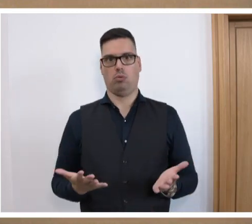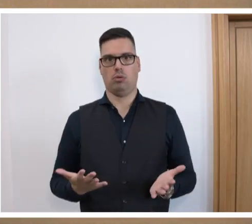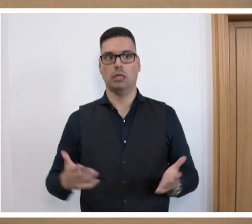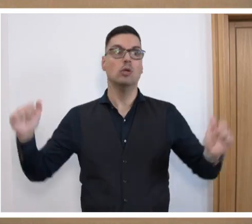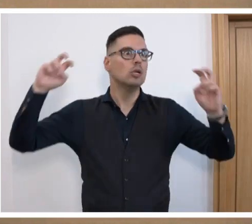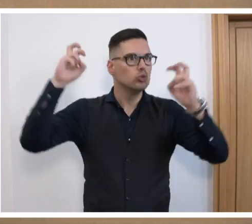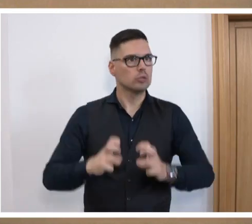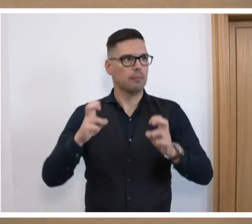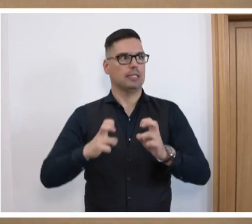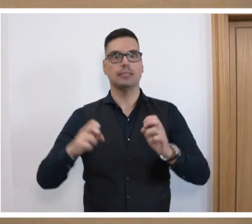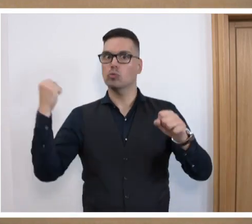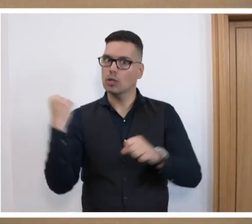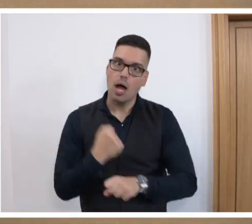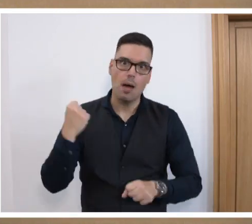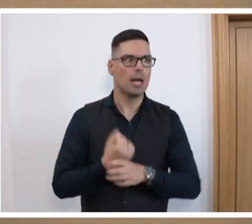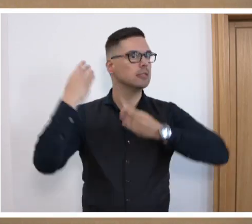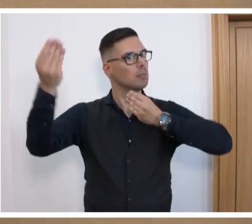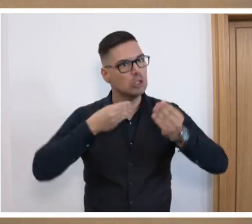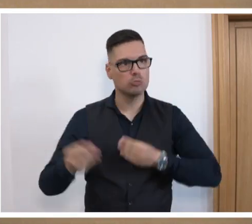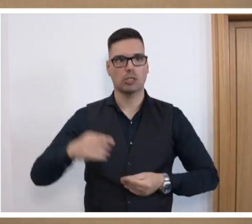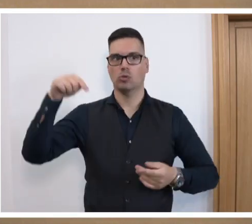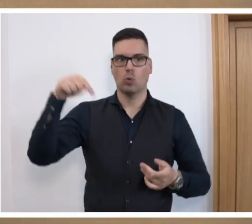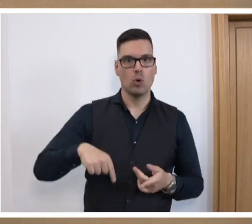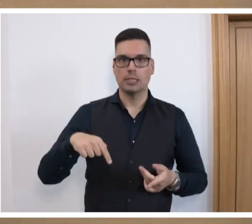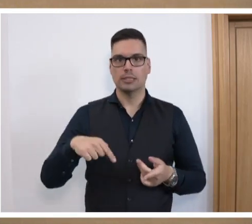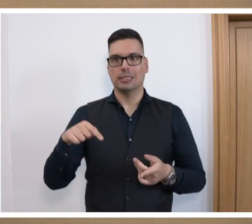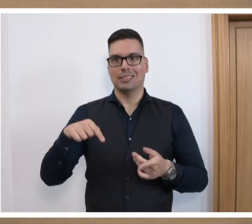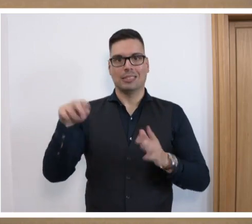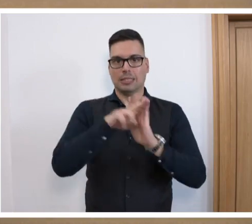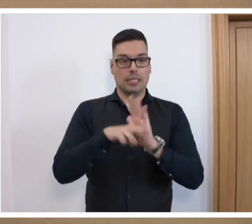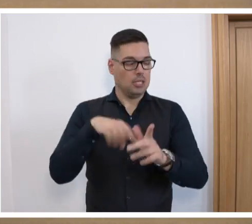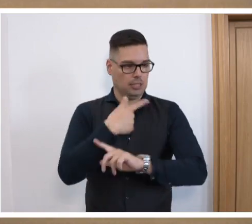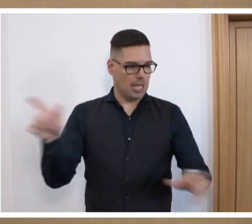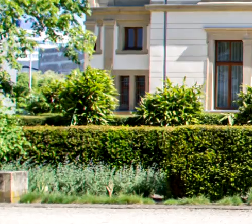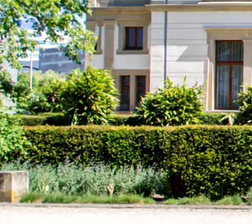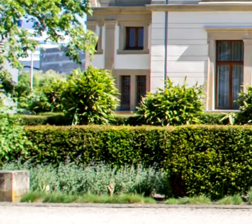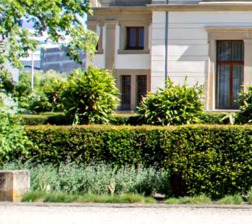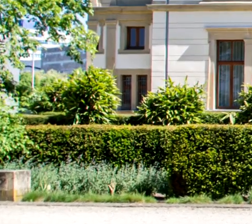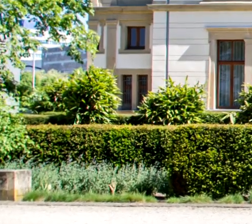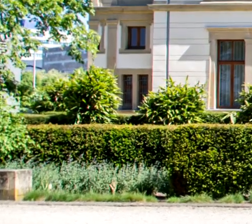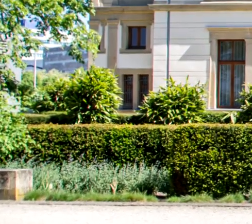zusammensetzen und an einem Konsens arbeiten. Dem heutigen Gesetzentwurf können wir so nicht zustimmen.